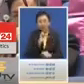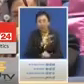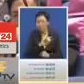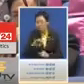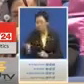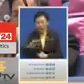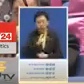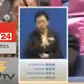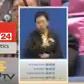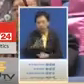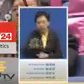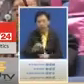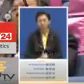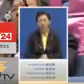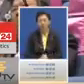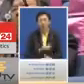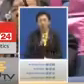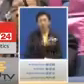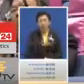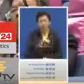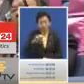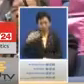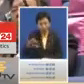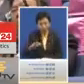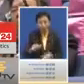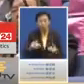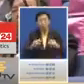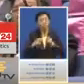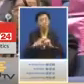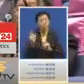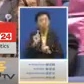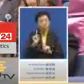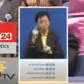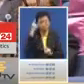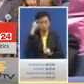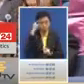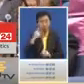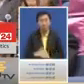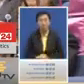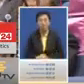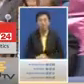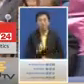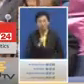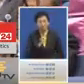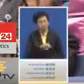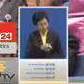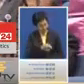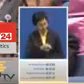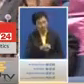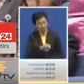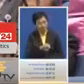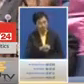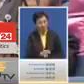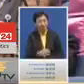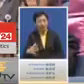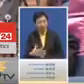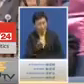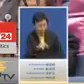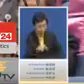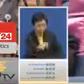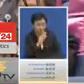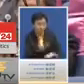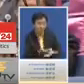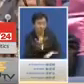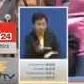ยแล้วเกิดอะไรขึ้นอีกรู้ไหมครับไปขู่เขาอีกผู้รับเหมาคนไหนที่